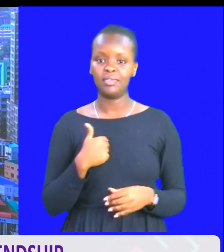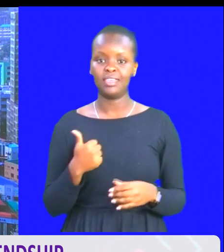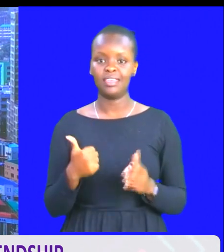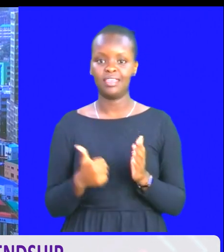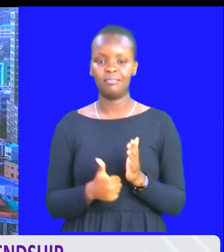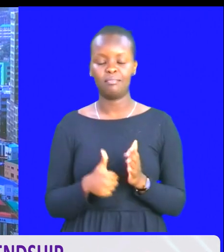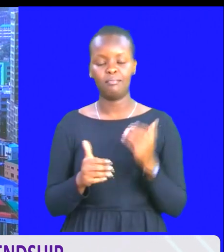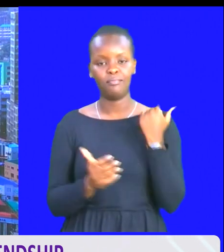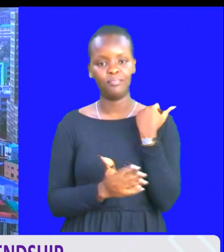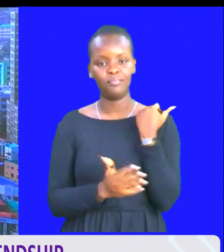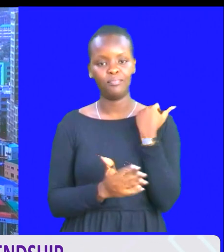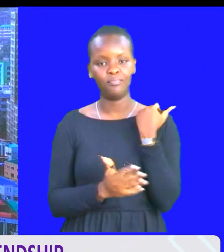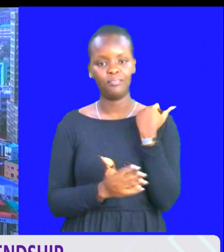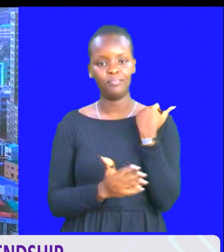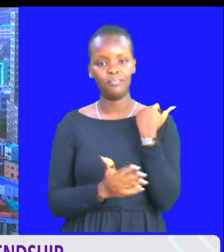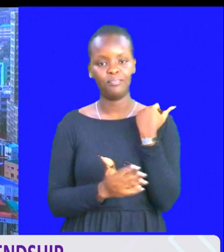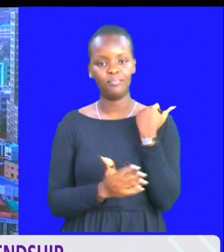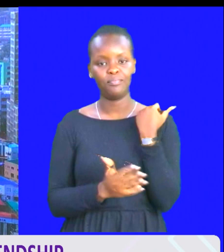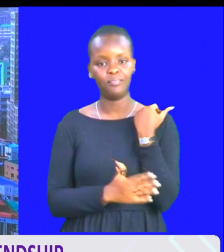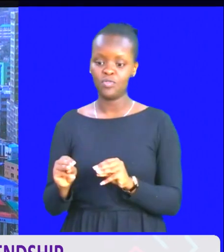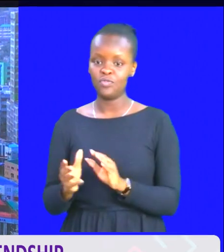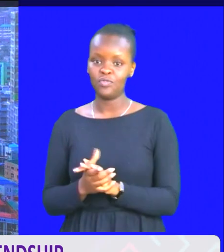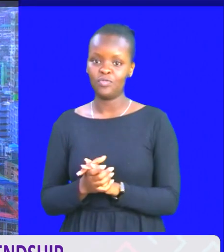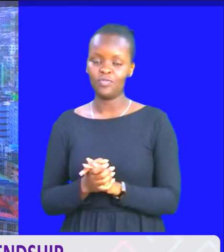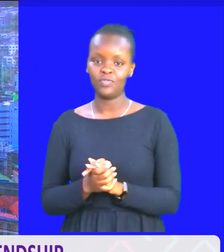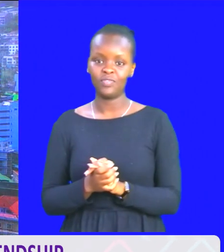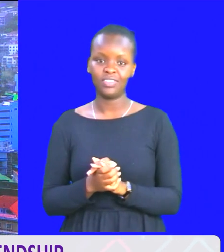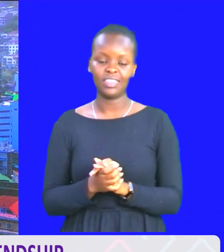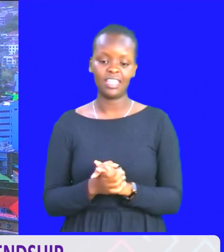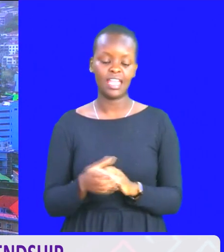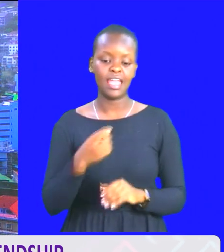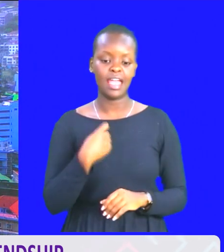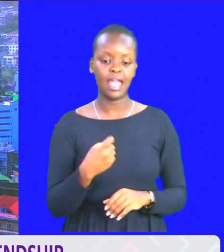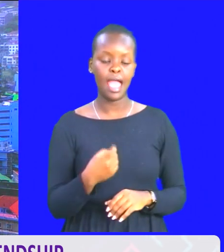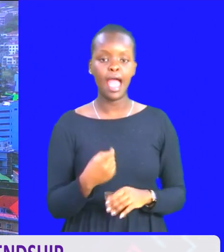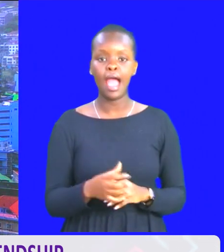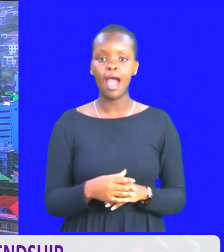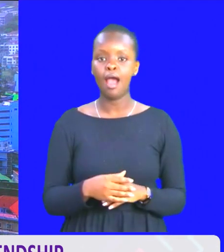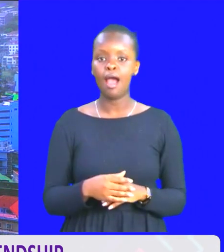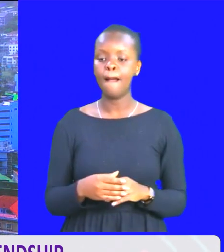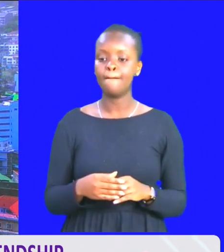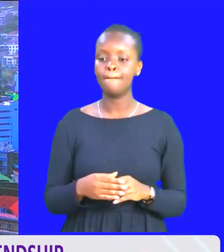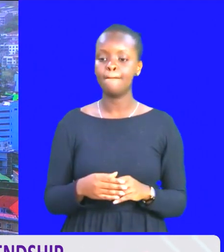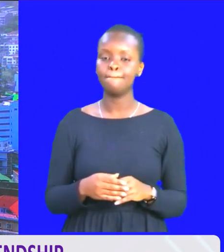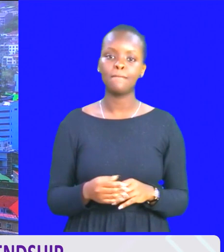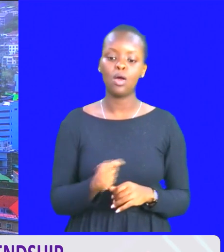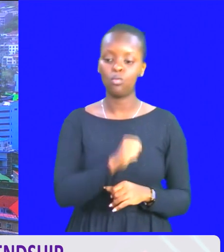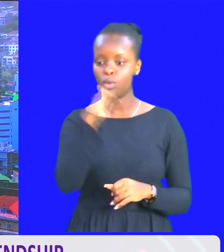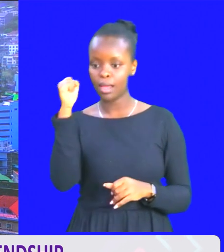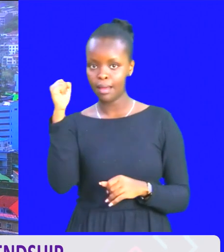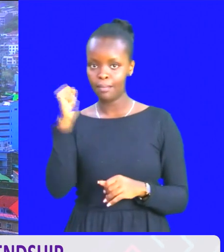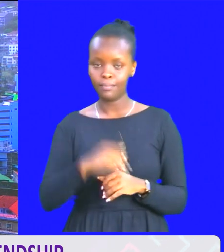nilalisha kiasi. Baki nilikuwa na bread jo. Mama. Wewe mama jo hapa mtakanambia. Eh bread. Chomoka. Jogo zimeamka jo bado